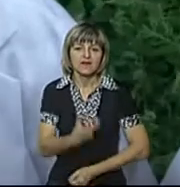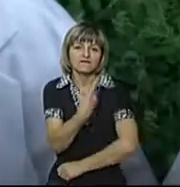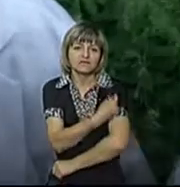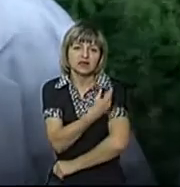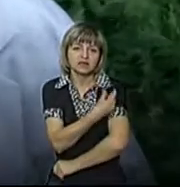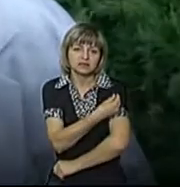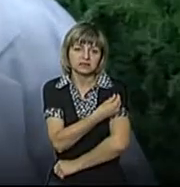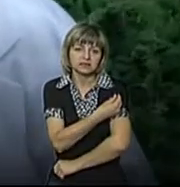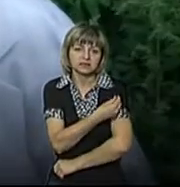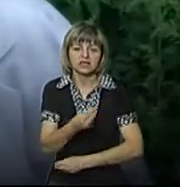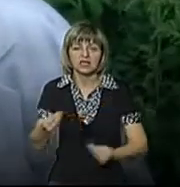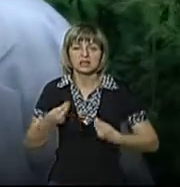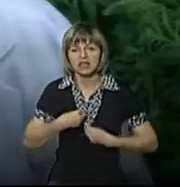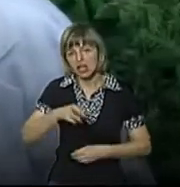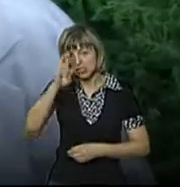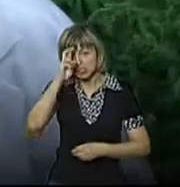Вакцинація дала Держпродспоживслужба.